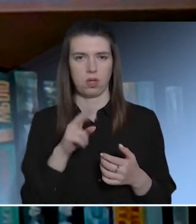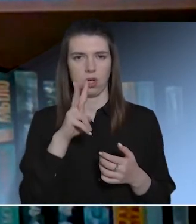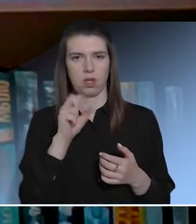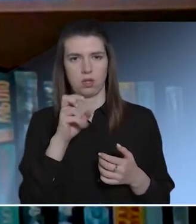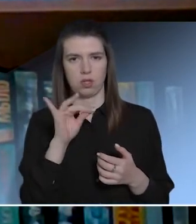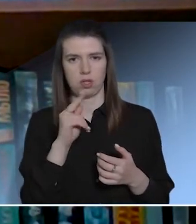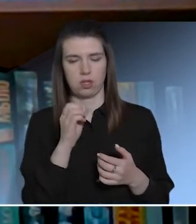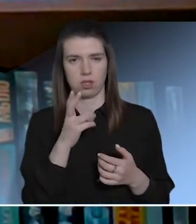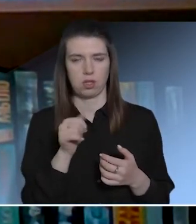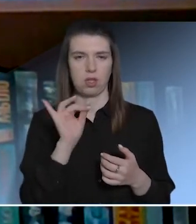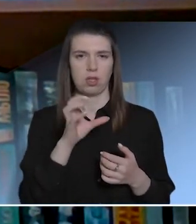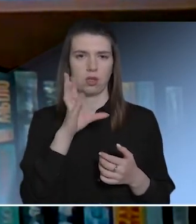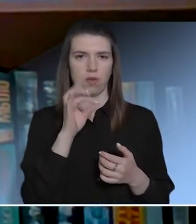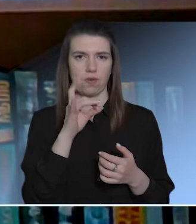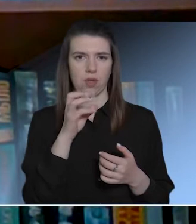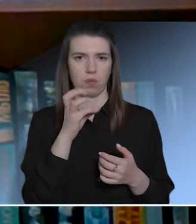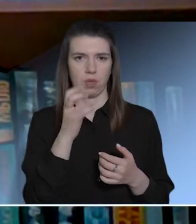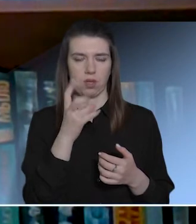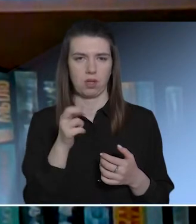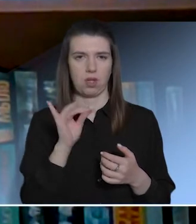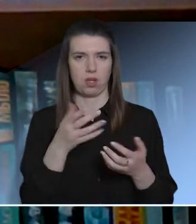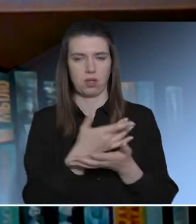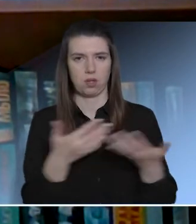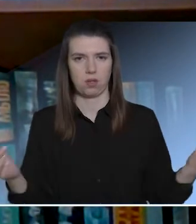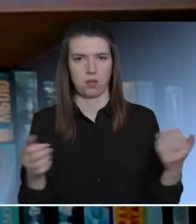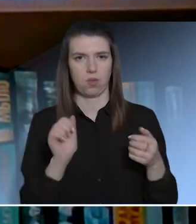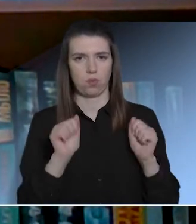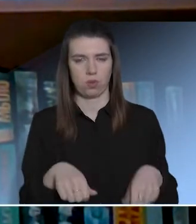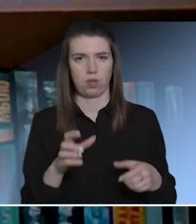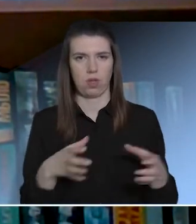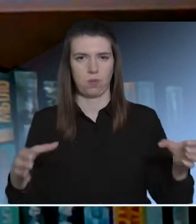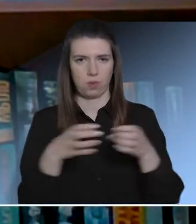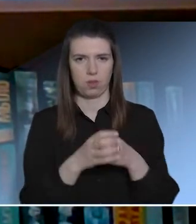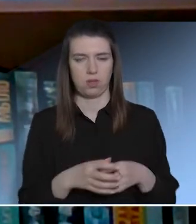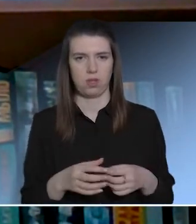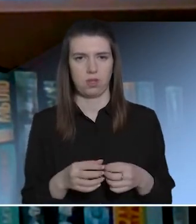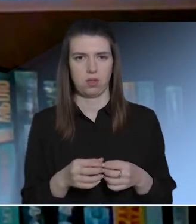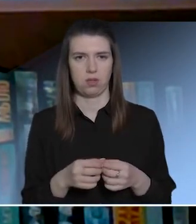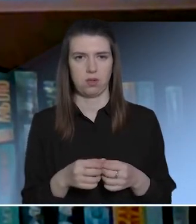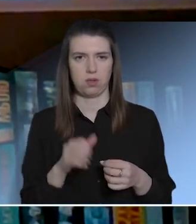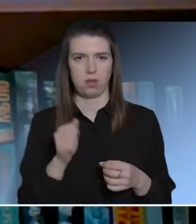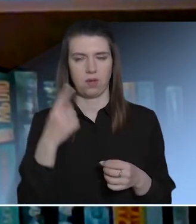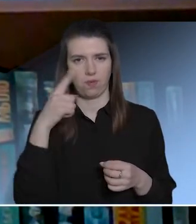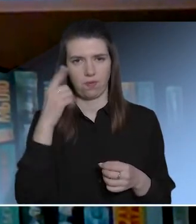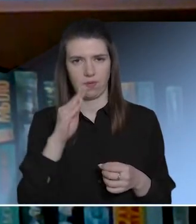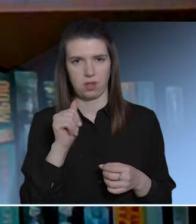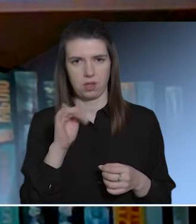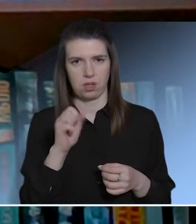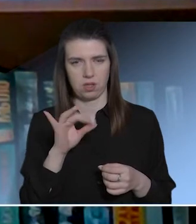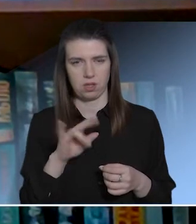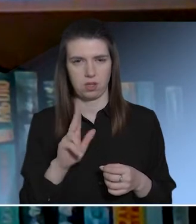только классическая, но и современная русская проза, которая очень разнообразна, но которую можно вот так вот объединить. И также